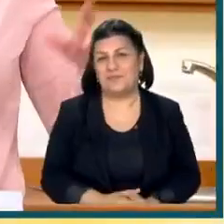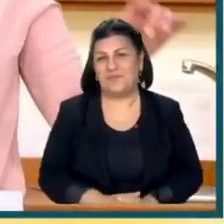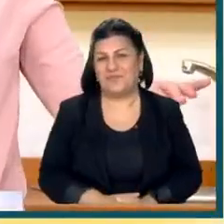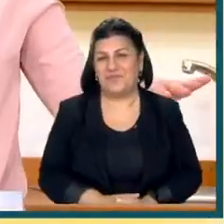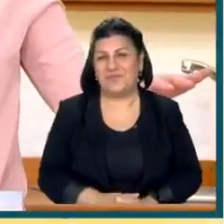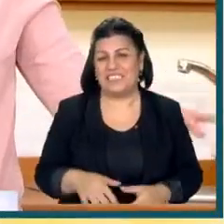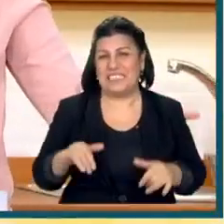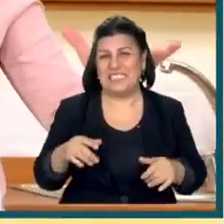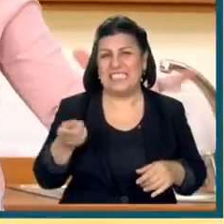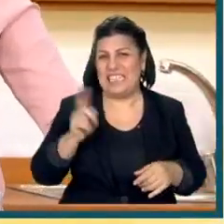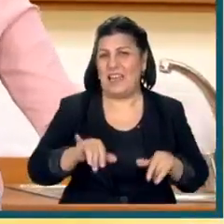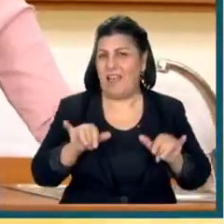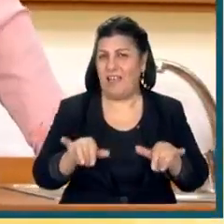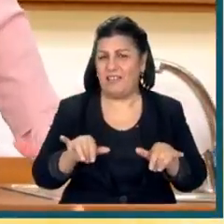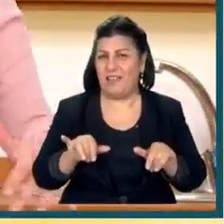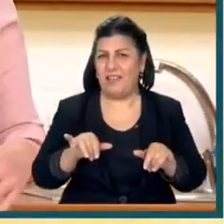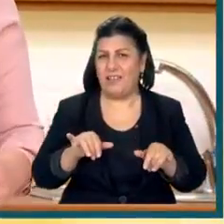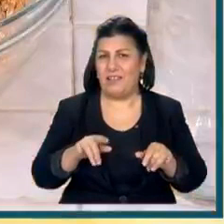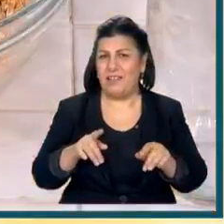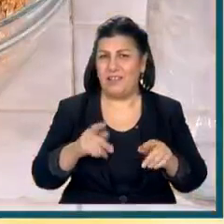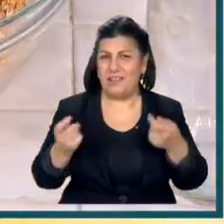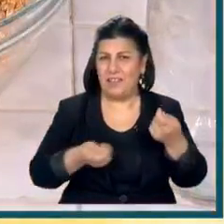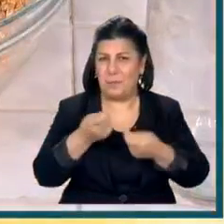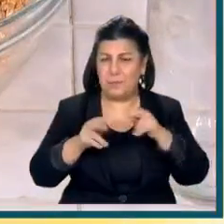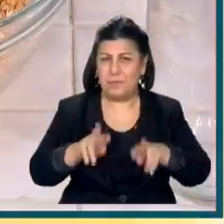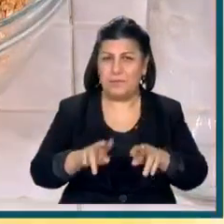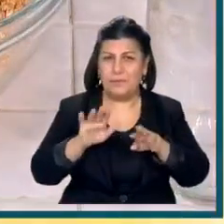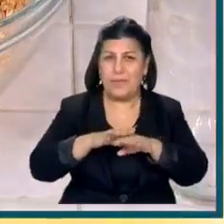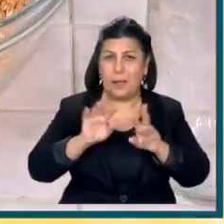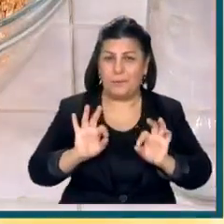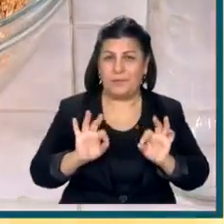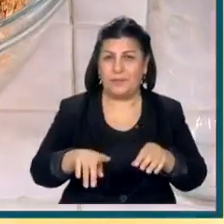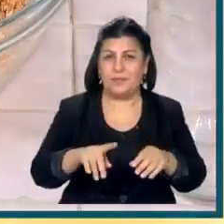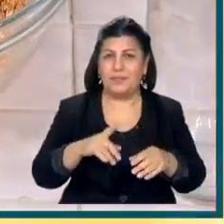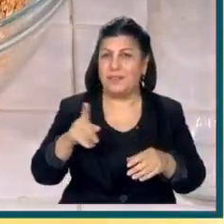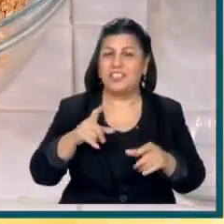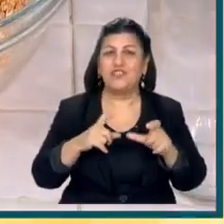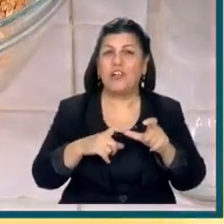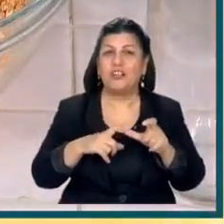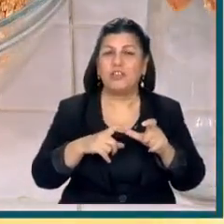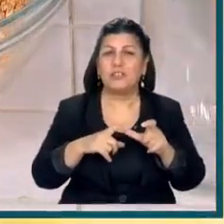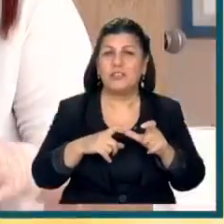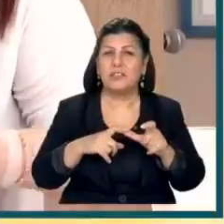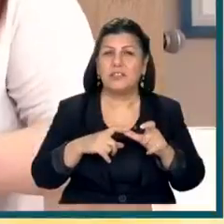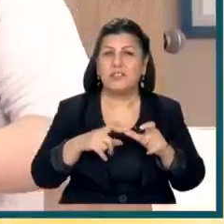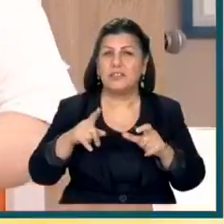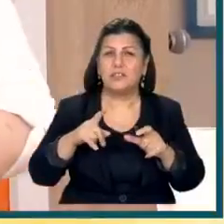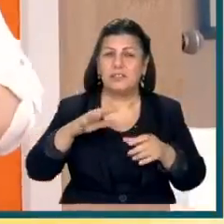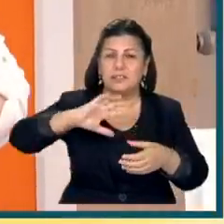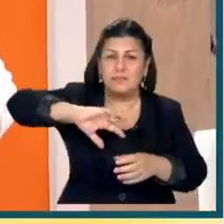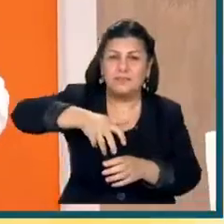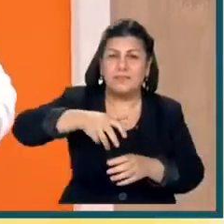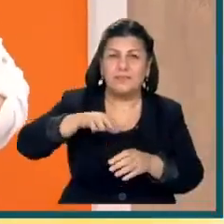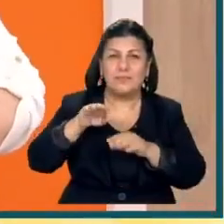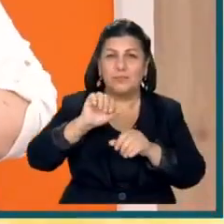göstermiş olup yine aynı yöntemle bakacağız galiba Bunun tam sayı sakladığımız gibi şu elim şey ama